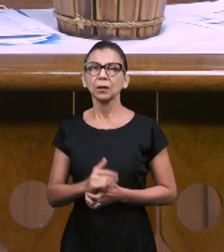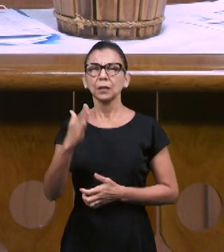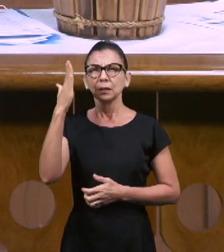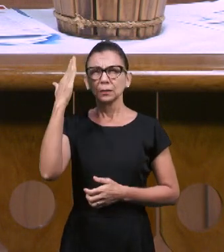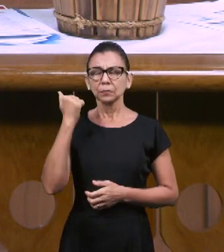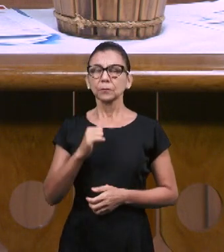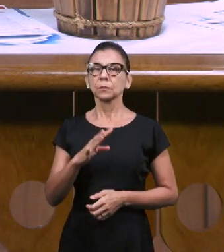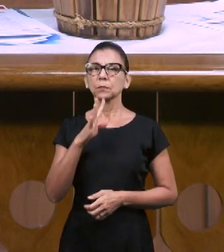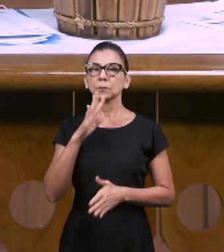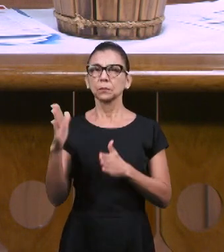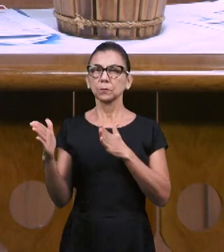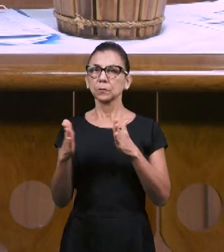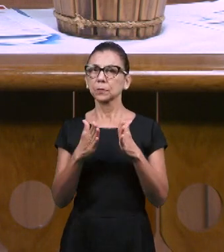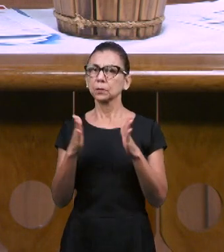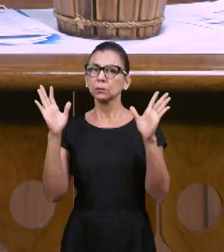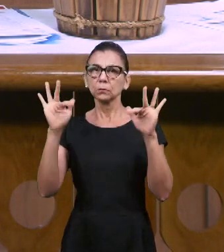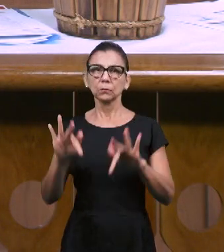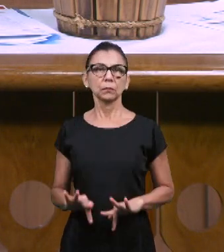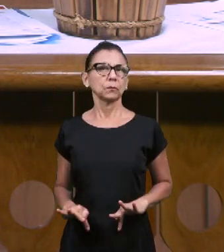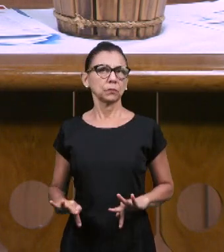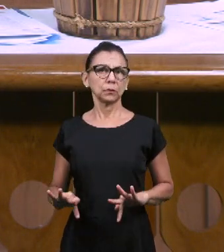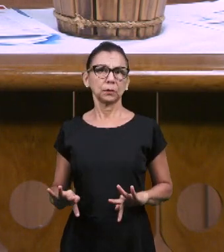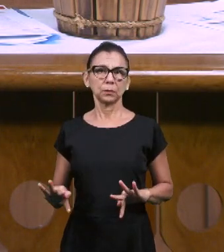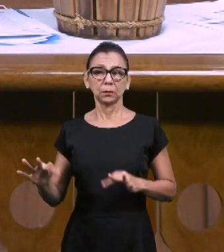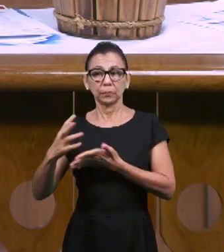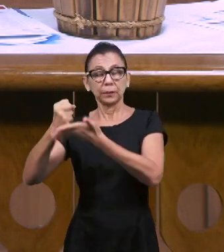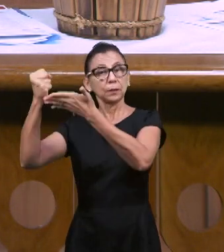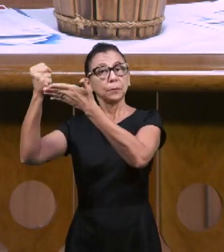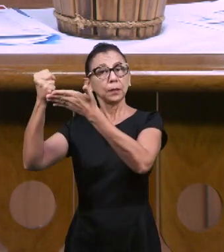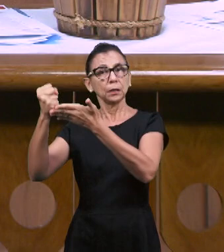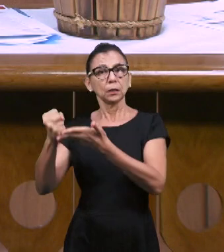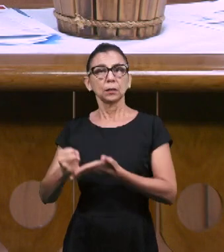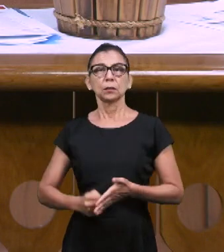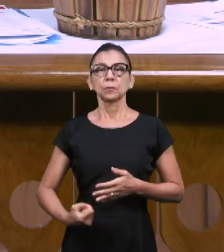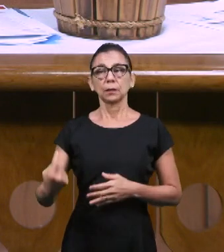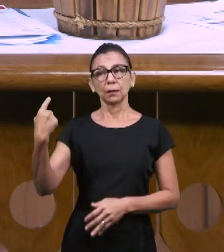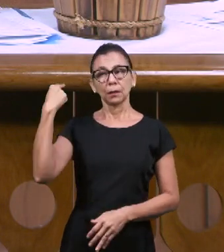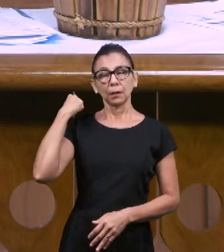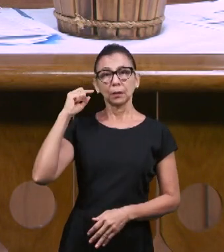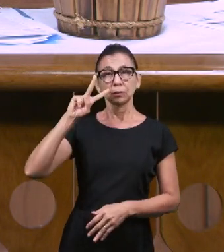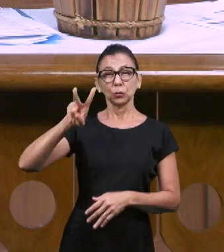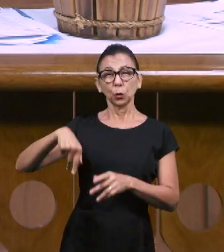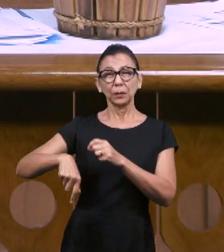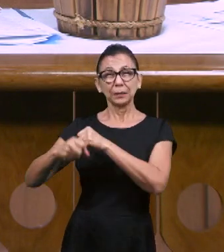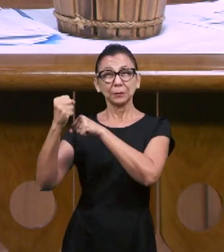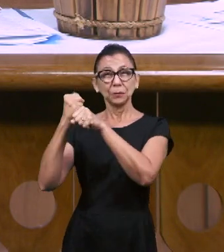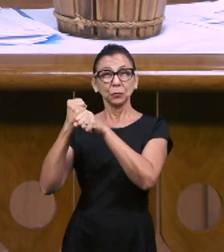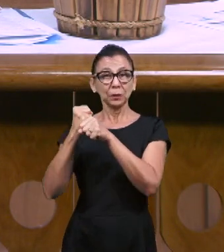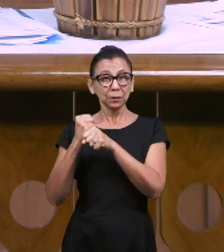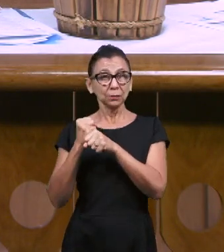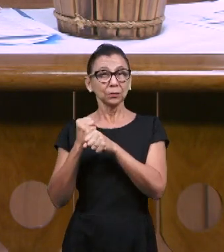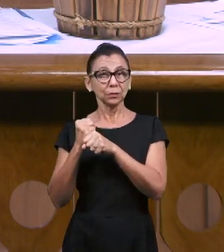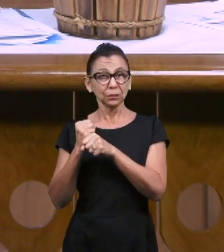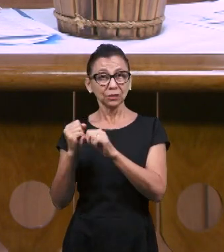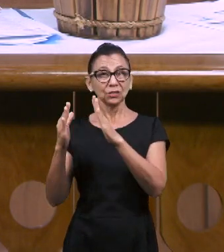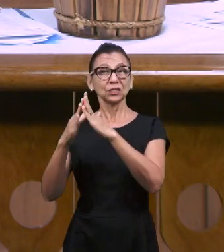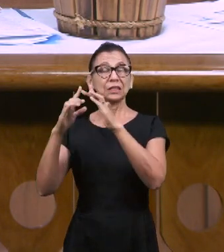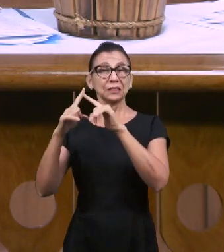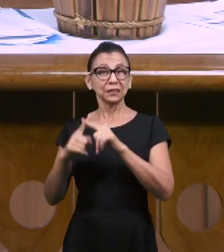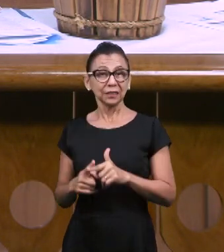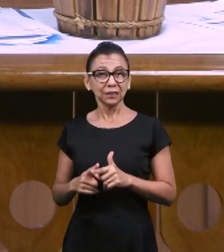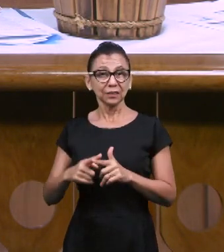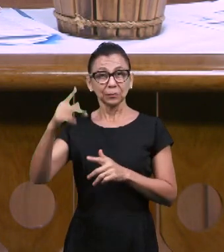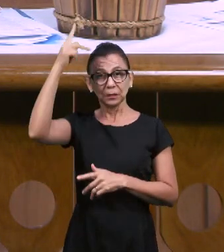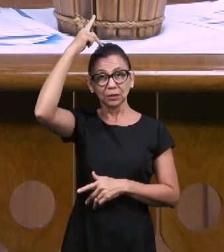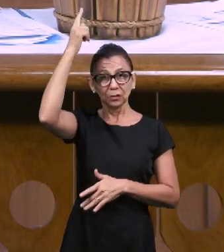moment de l'enlèvement. C'est le versement du Saint-Esprit a été donné, ce sont 2000 ans d'Église. Quoi d'autre? Qu'est-ce que vous